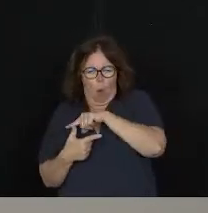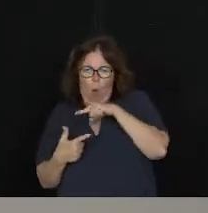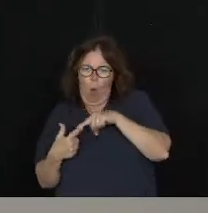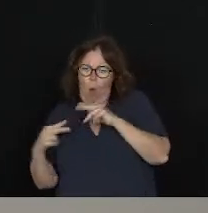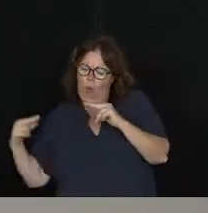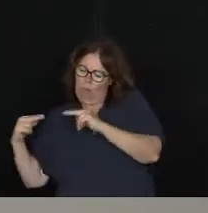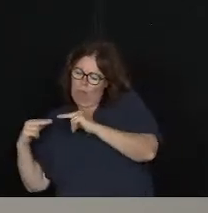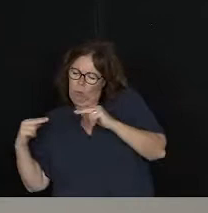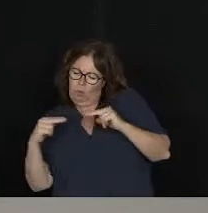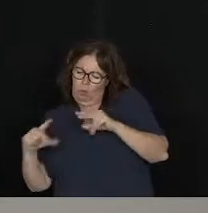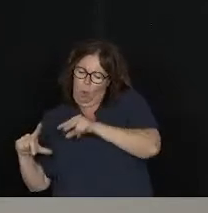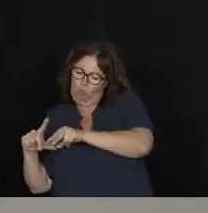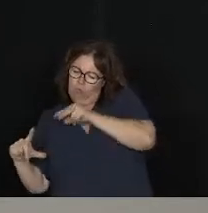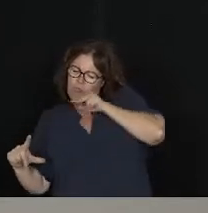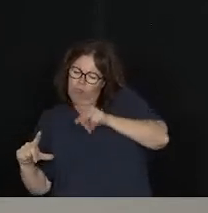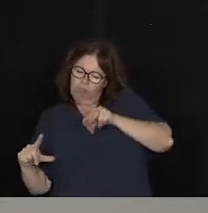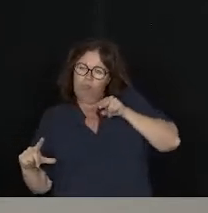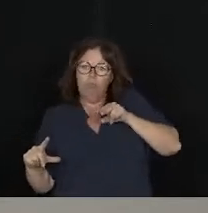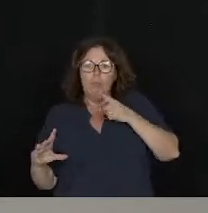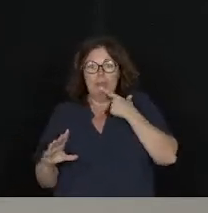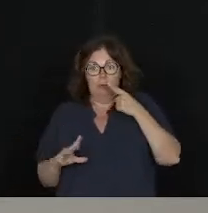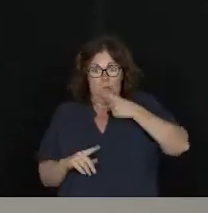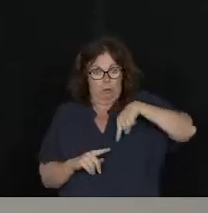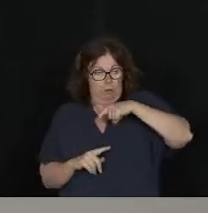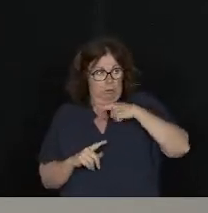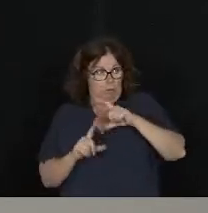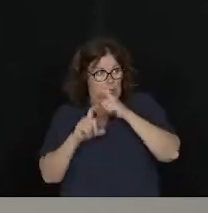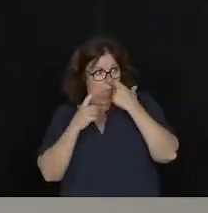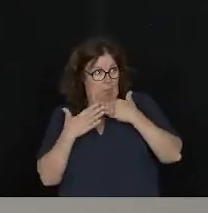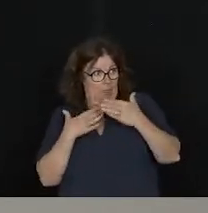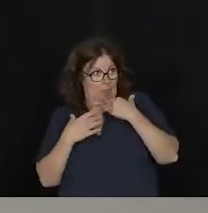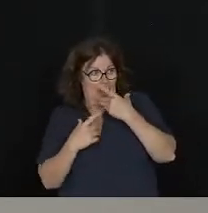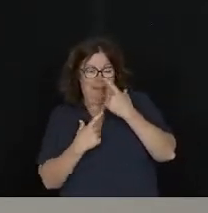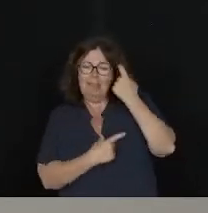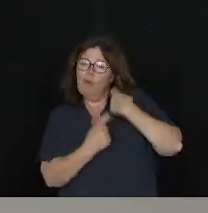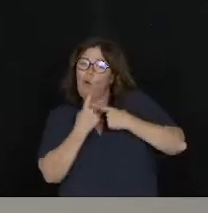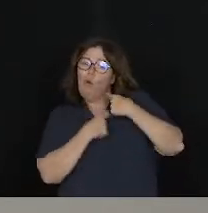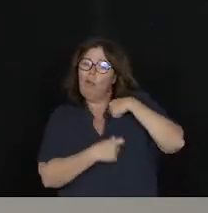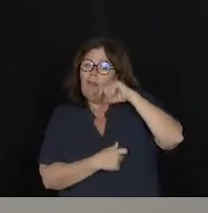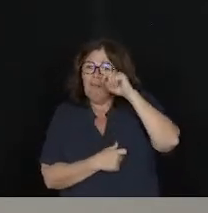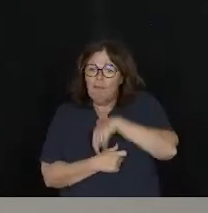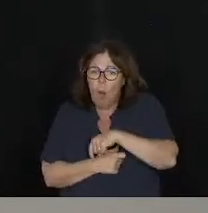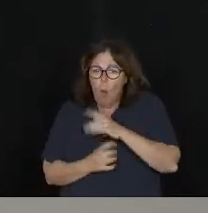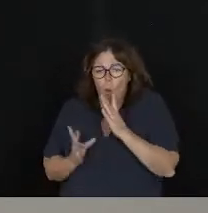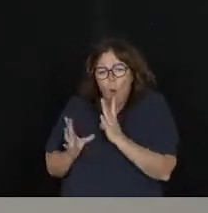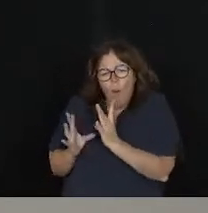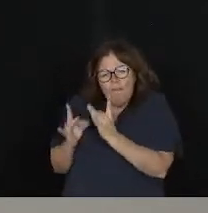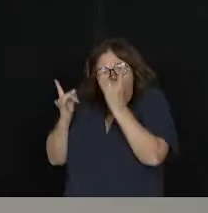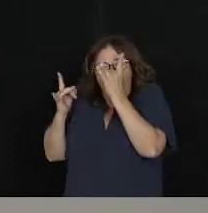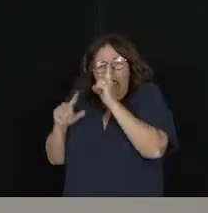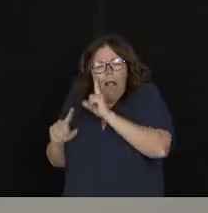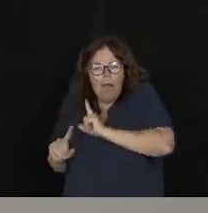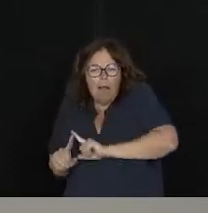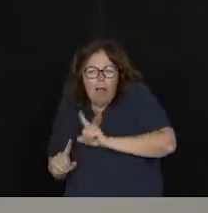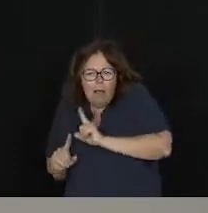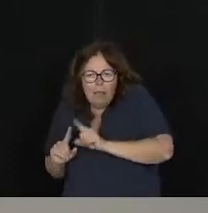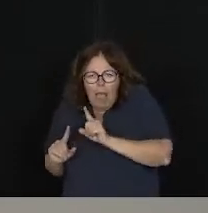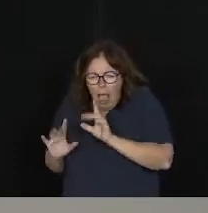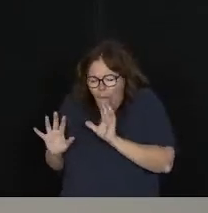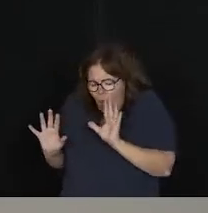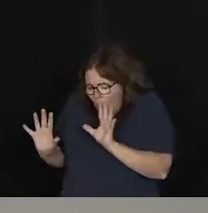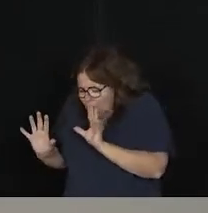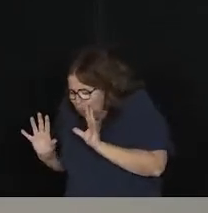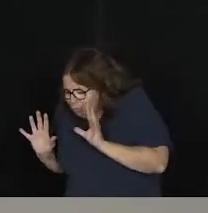sont obligés de mettre en place des choses qui sont des choses un peu nuancées, à quelque chose